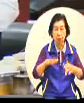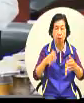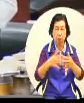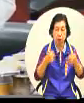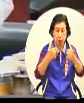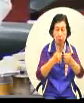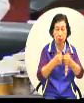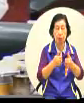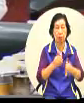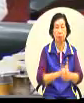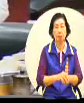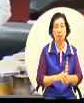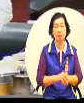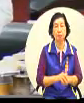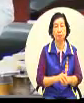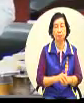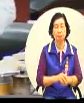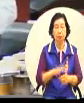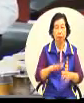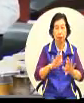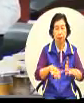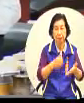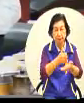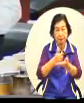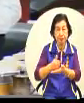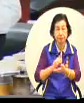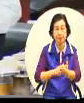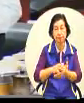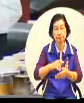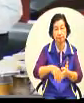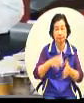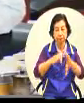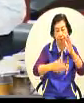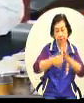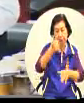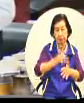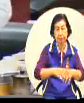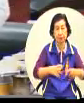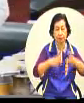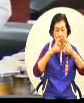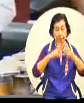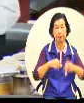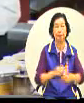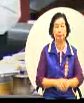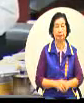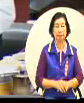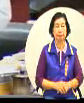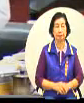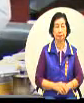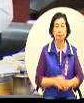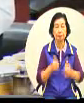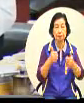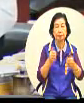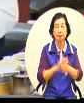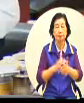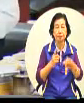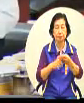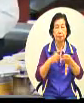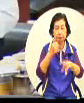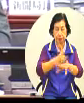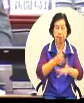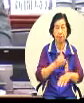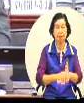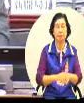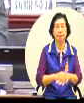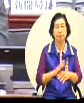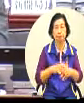们现在请我们的市长答复，谢谢。 啊，市长请答复。 谢谢主席，谢谢议事坦